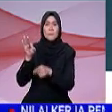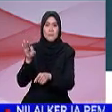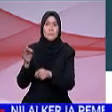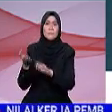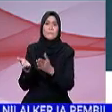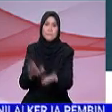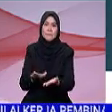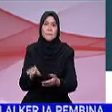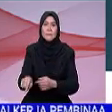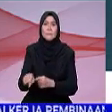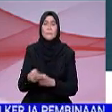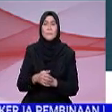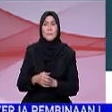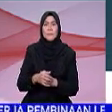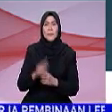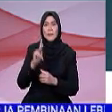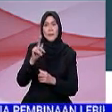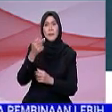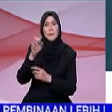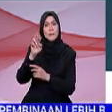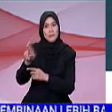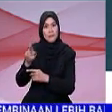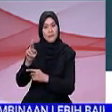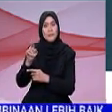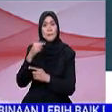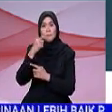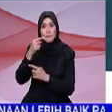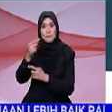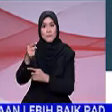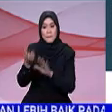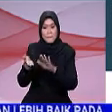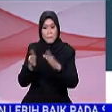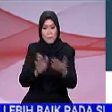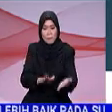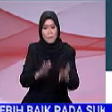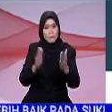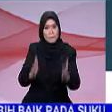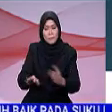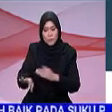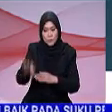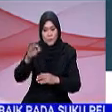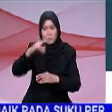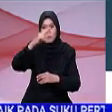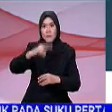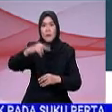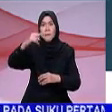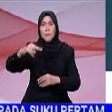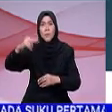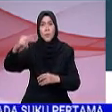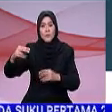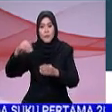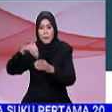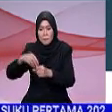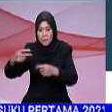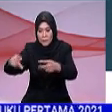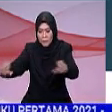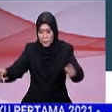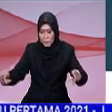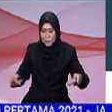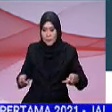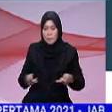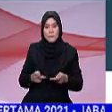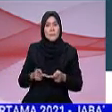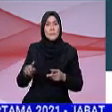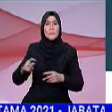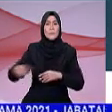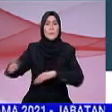Zon Seremban, Khair Amir Ahmad, dalam kenyataan berkata, mayat mangsa ditemukan terapung dalam kolam takungan air